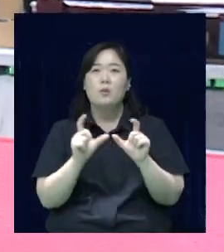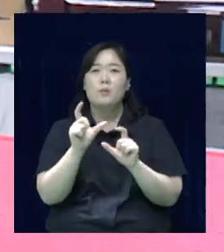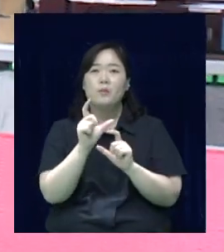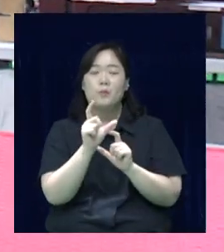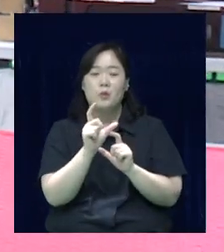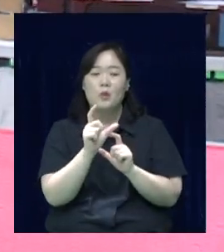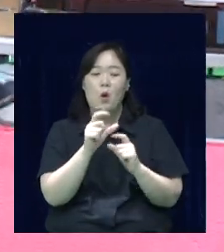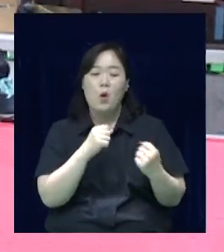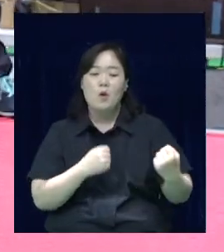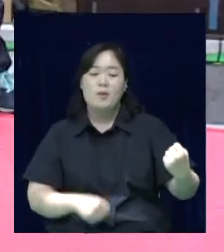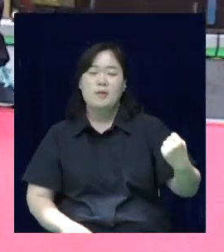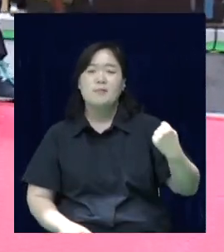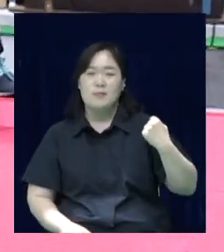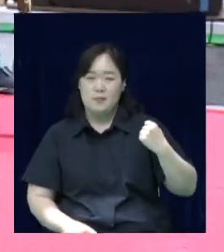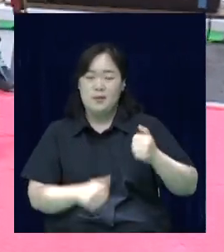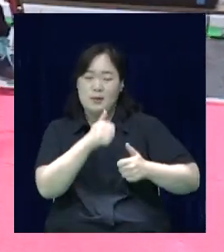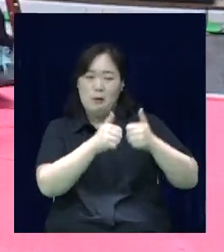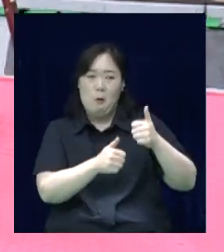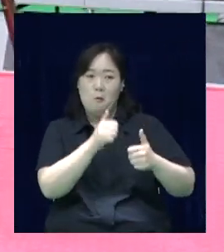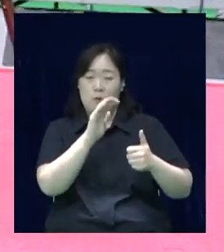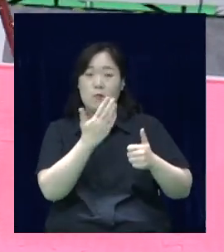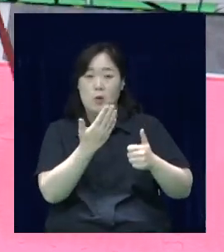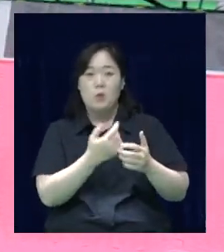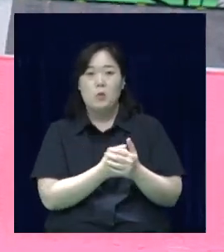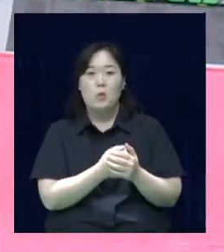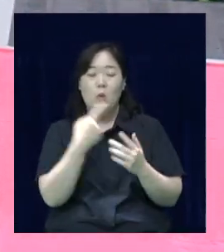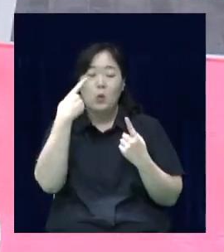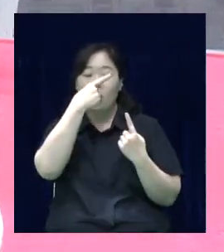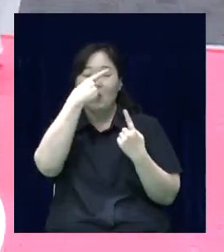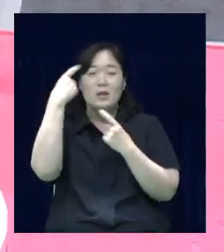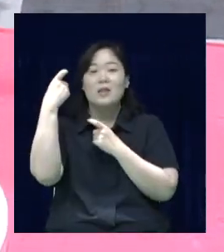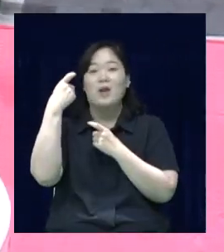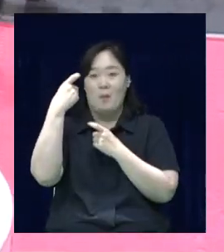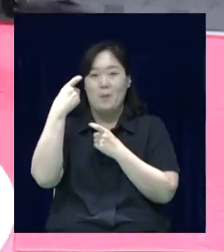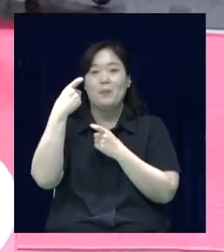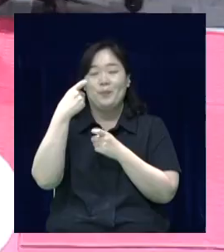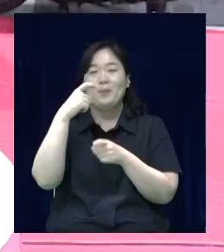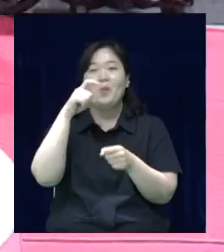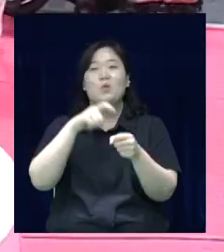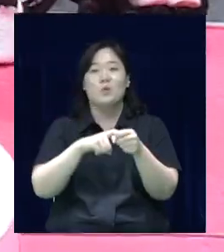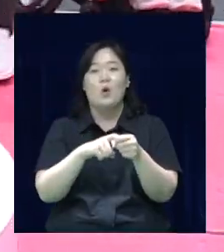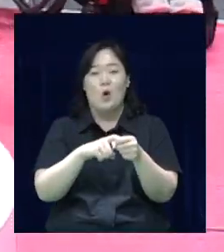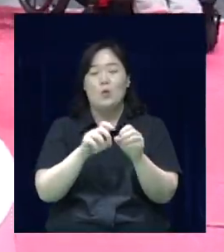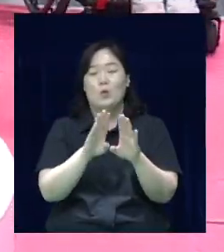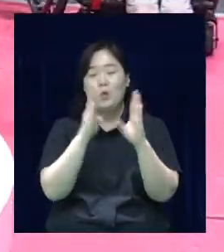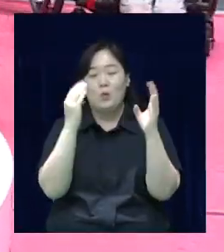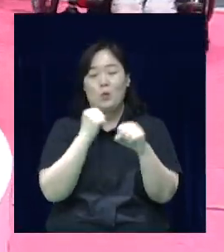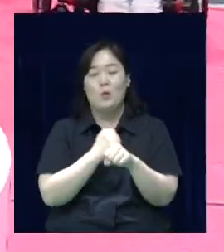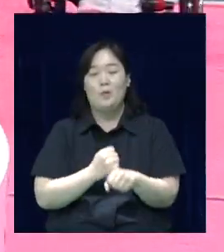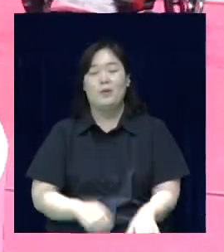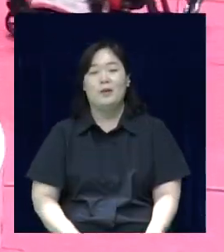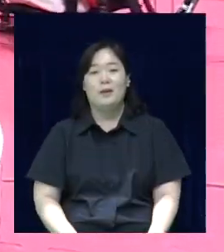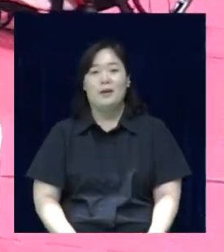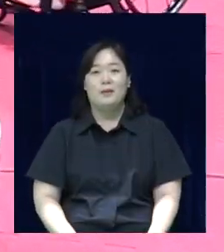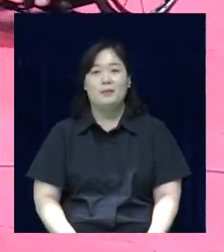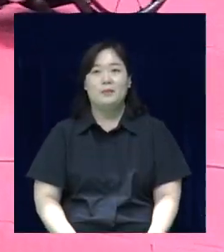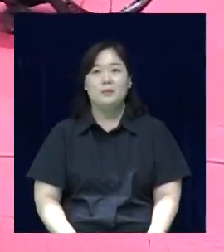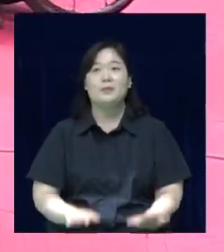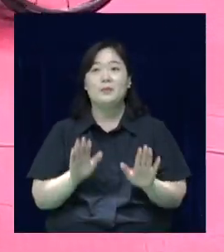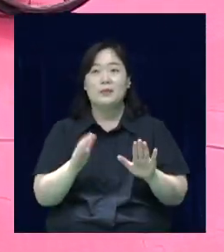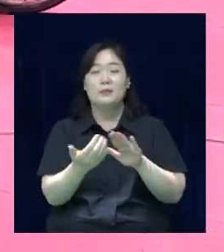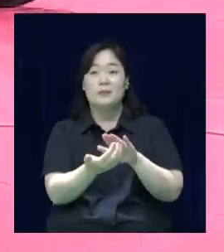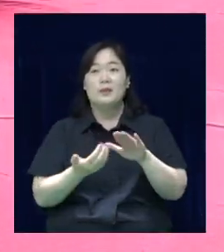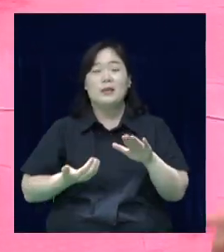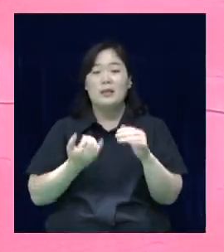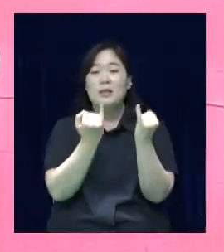대항 경기를 만듦으로써 어떤 이벤트성을 좀 강하게 하는 그러한 어떤 목적이 있습니다. 그렇습니다. 지금은 앞서 펼쳐졌던 이제